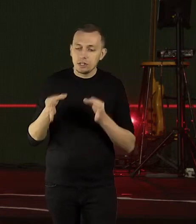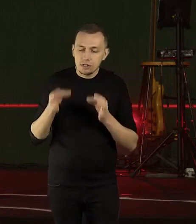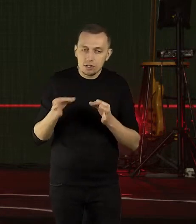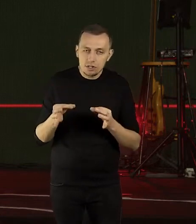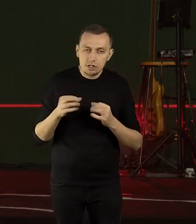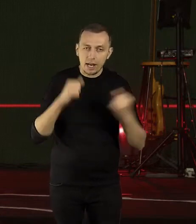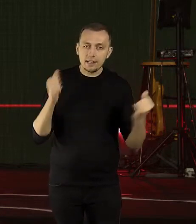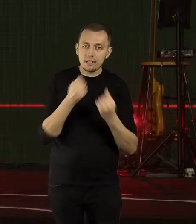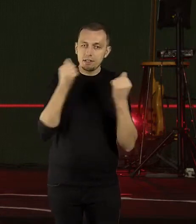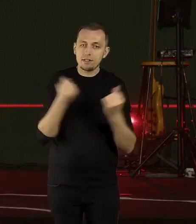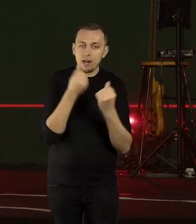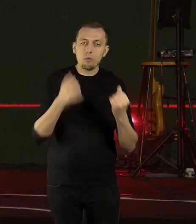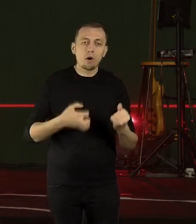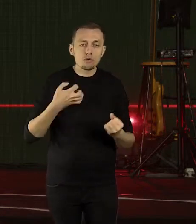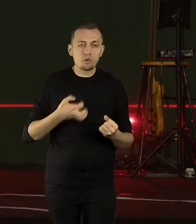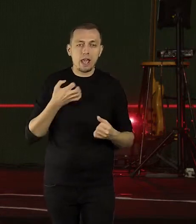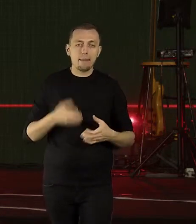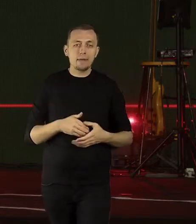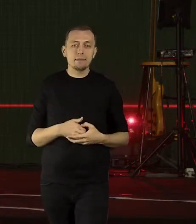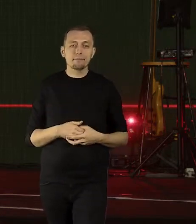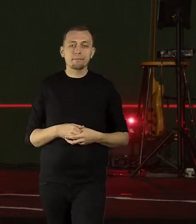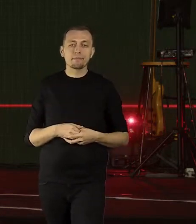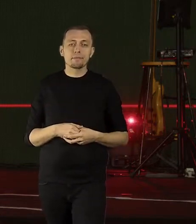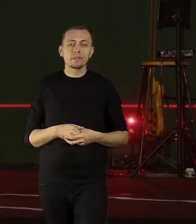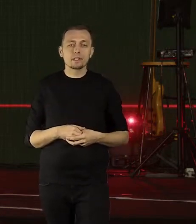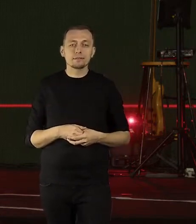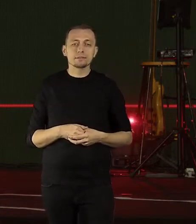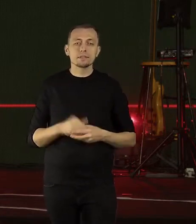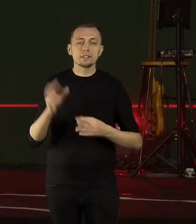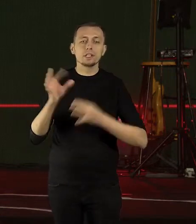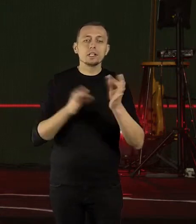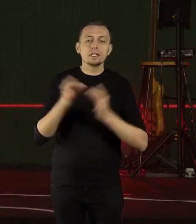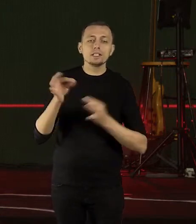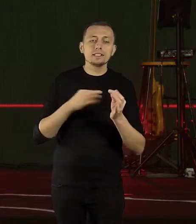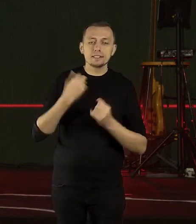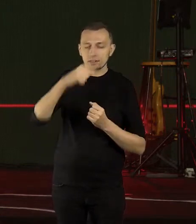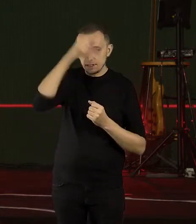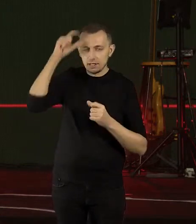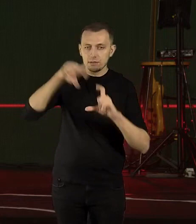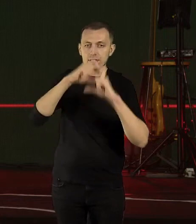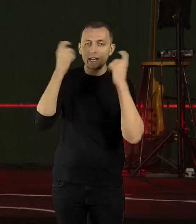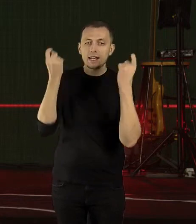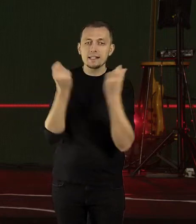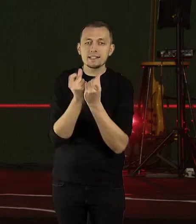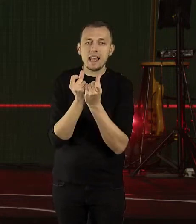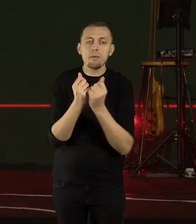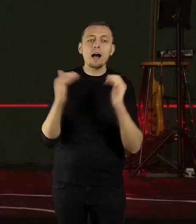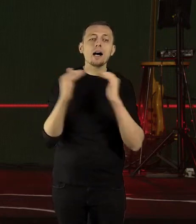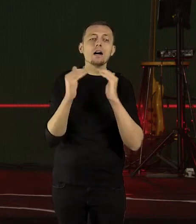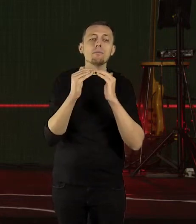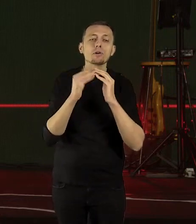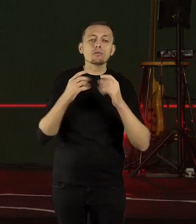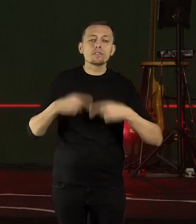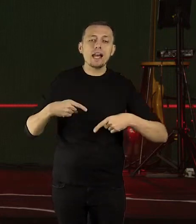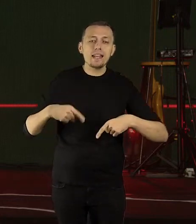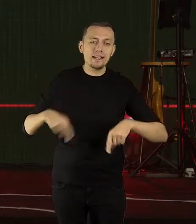całej historii ludzkości nie jest się w stanie zrównać z tym, co Bóg uczynił, gdy wysłał Syna swojego na